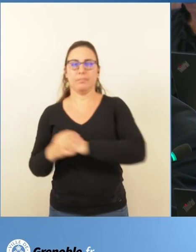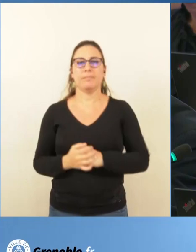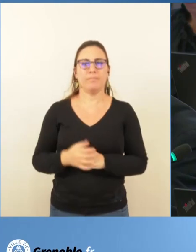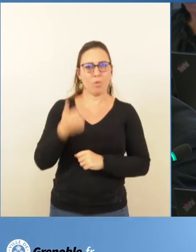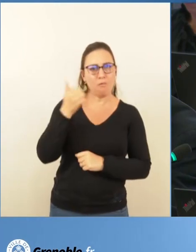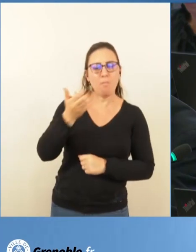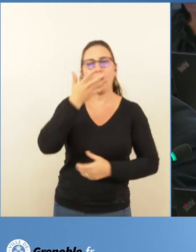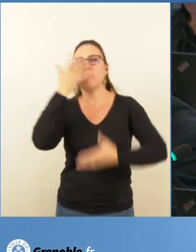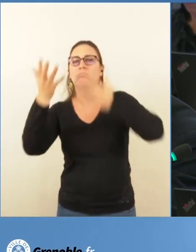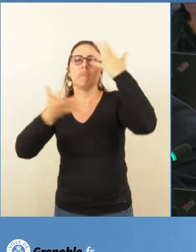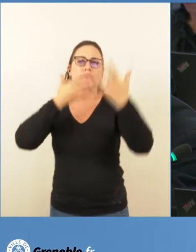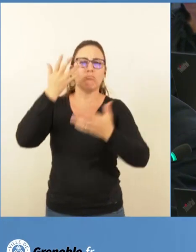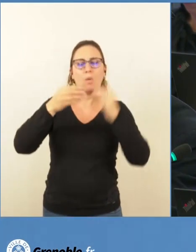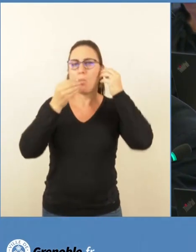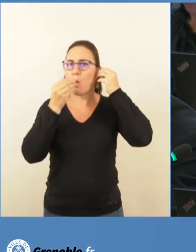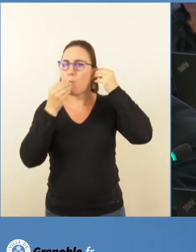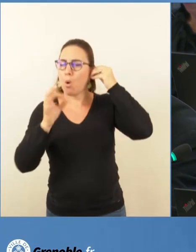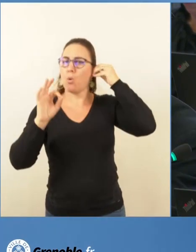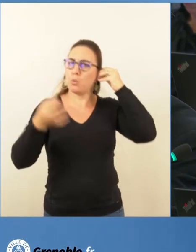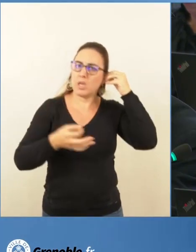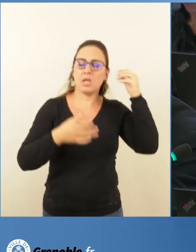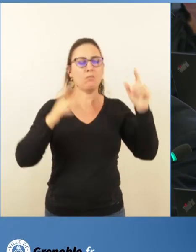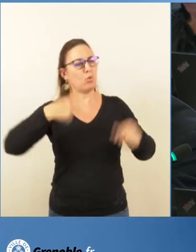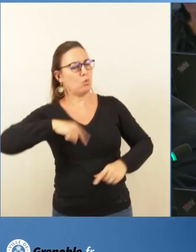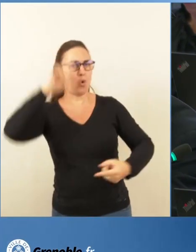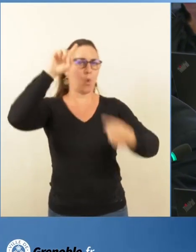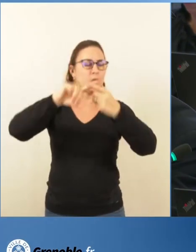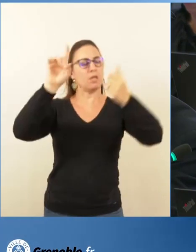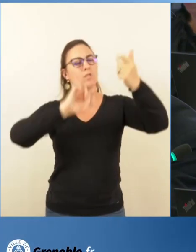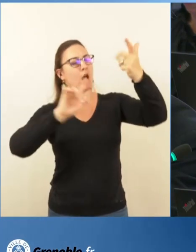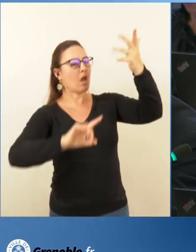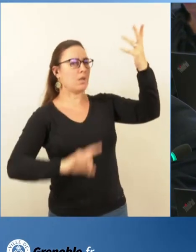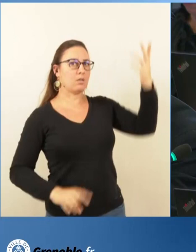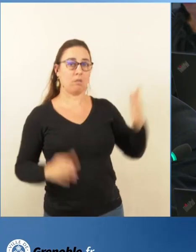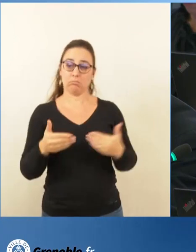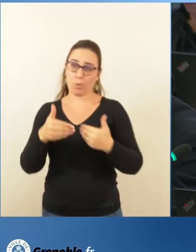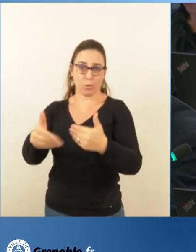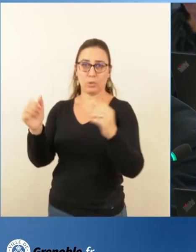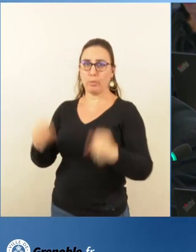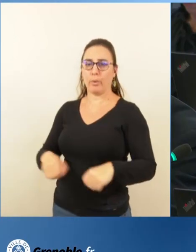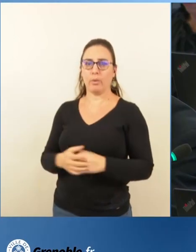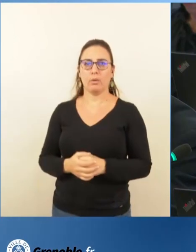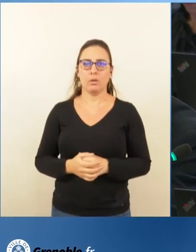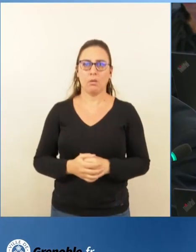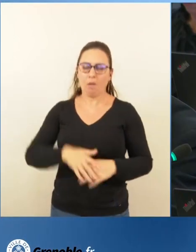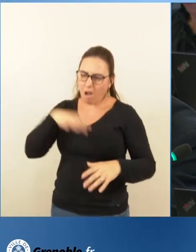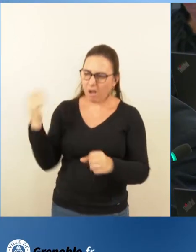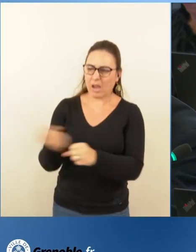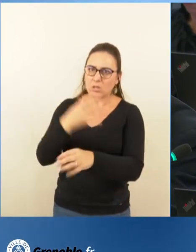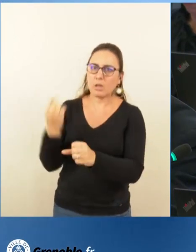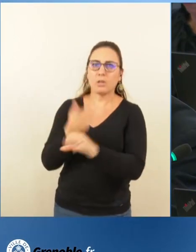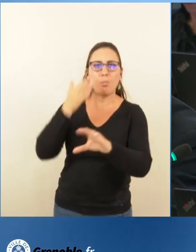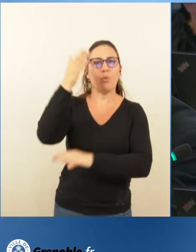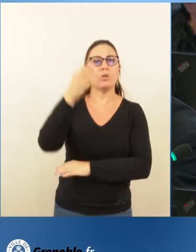à discourir avec compétences et convictions sur vos objectifs si vous avez autant de succès avec votre futur